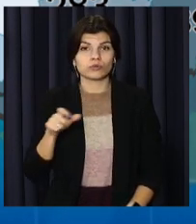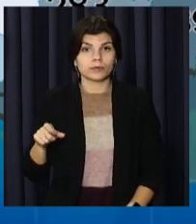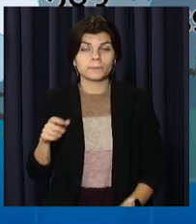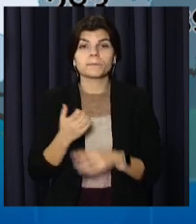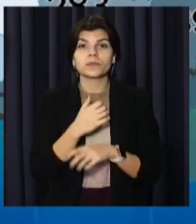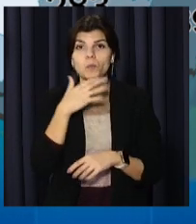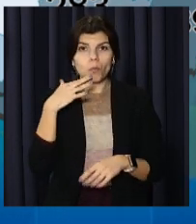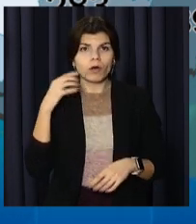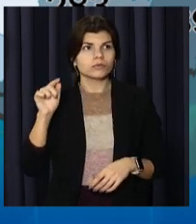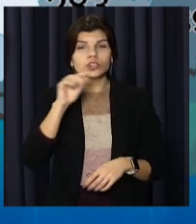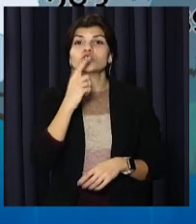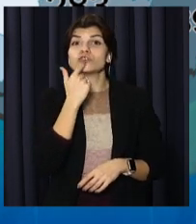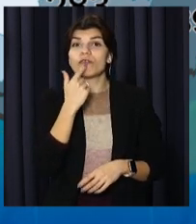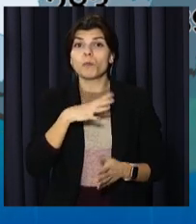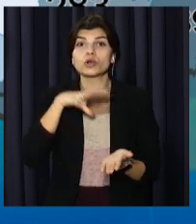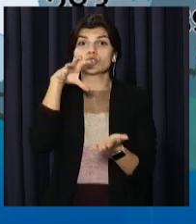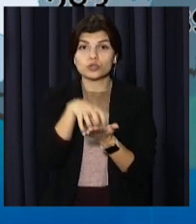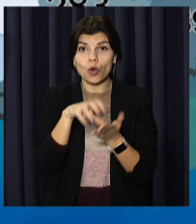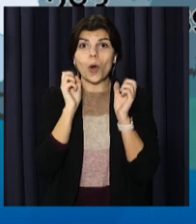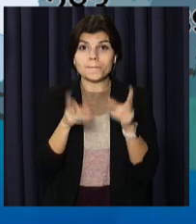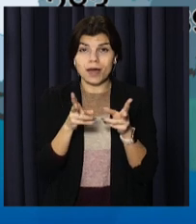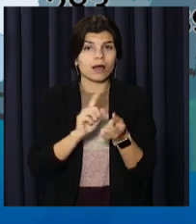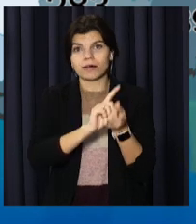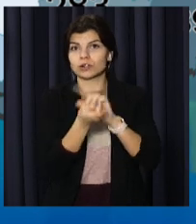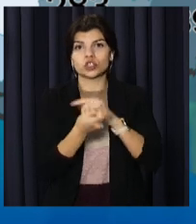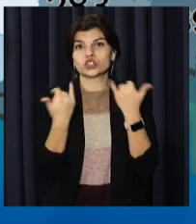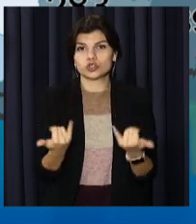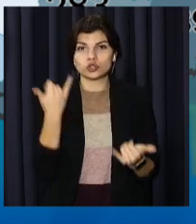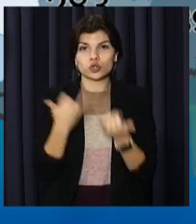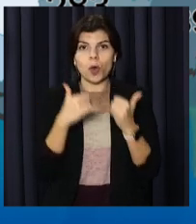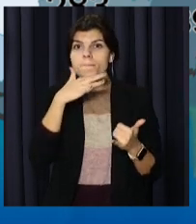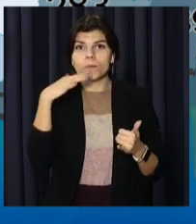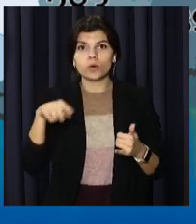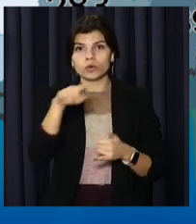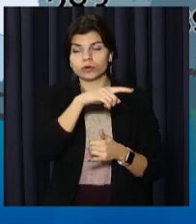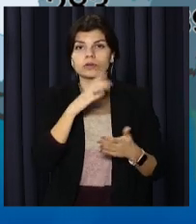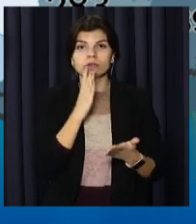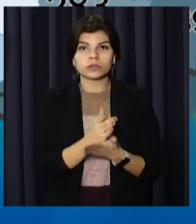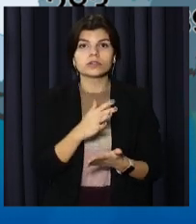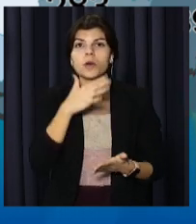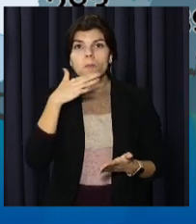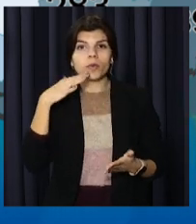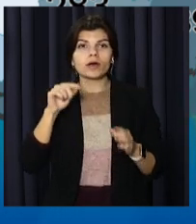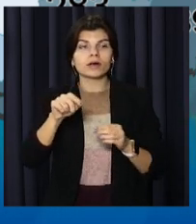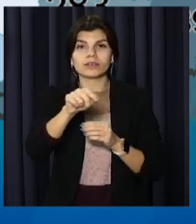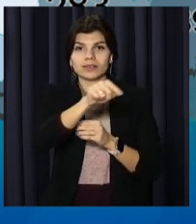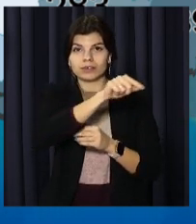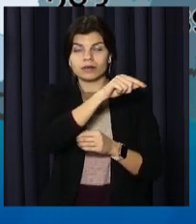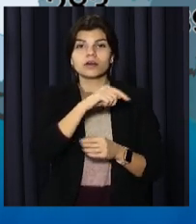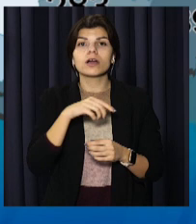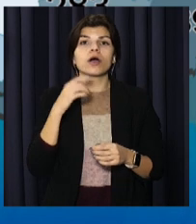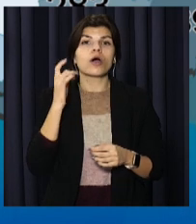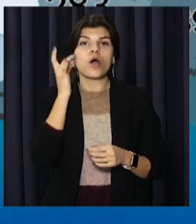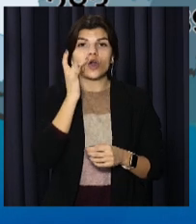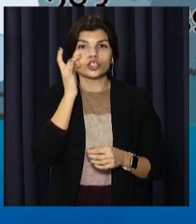третина регіонів із червоної зони під небезпеки перейшли до жовтої. Там зараз 14-25 територій країни. У